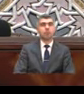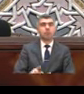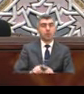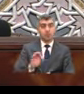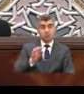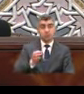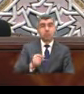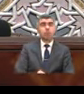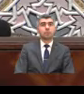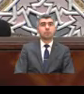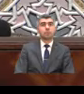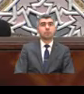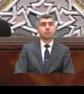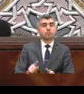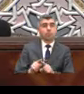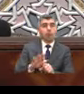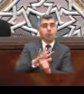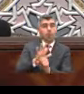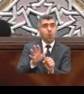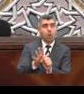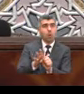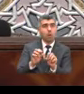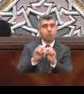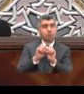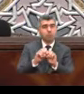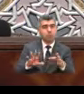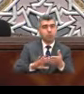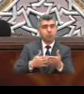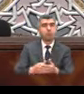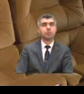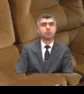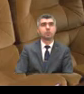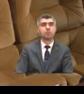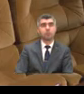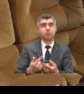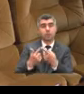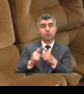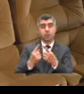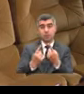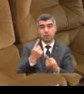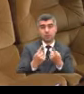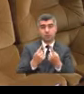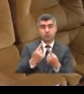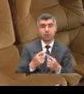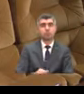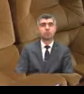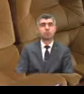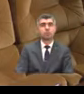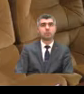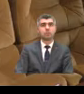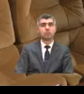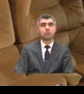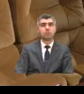فيه أن جائحة كورونا أثرت بشكل كبير على مجموعة